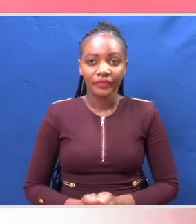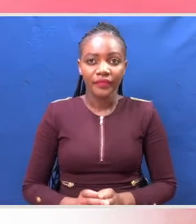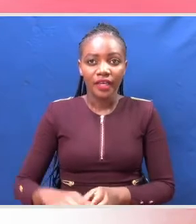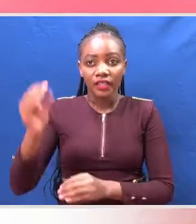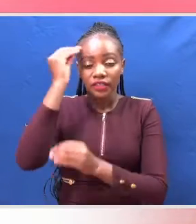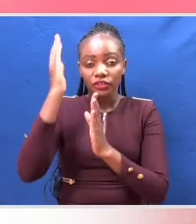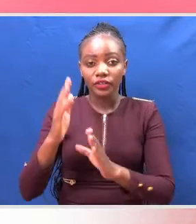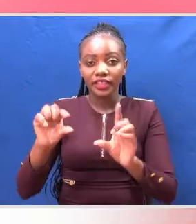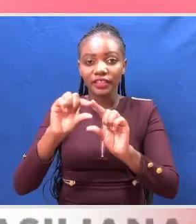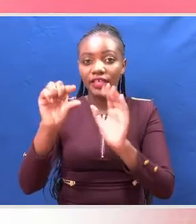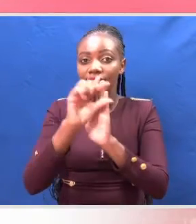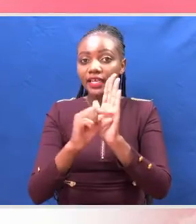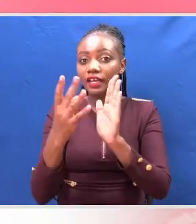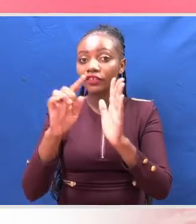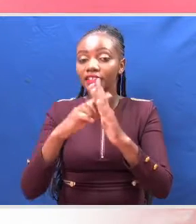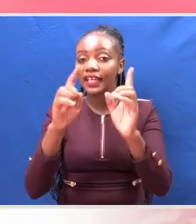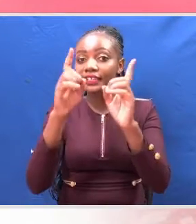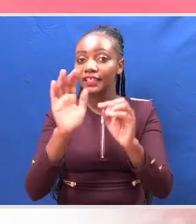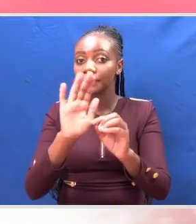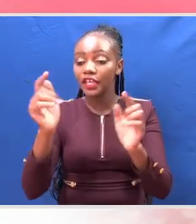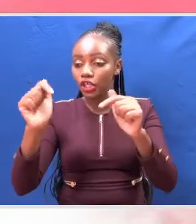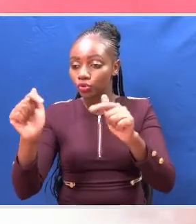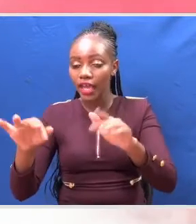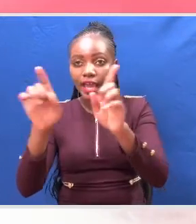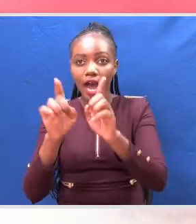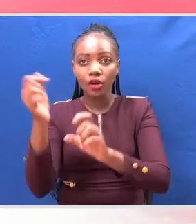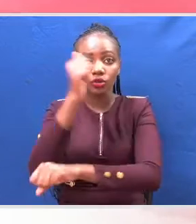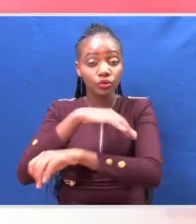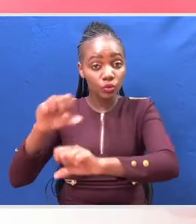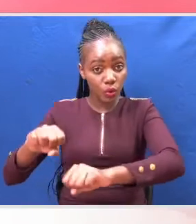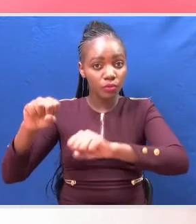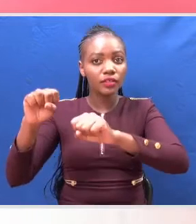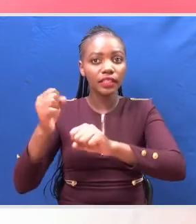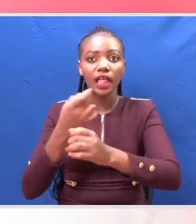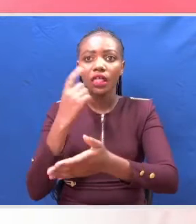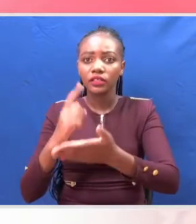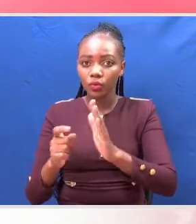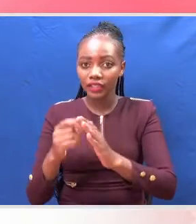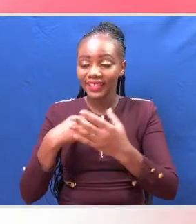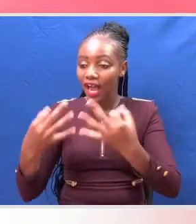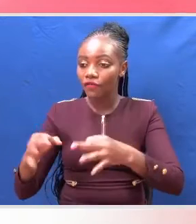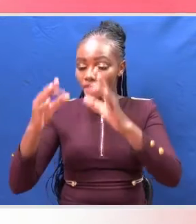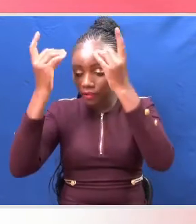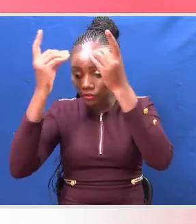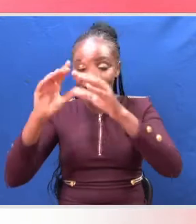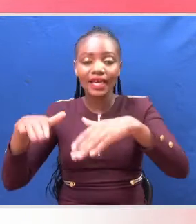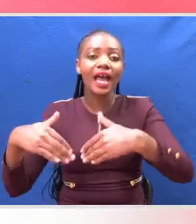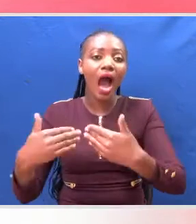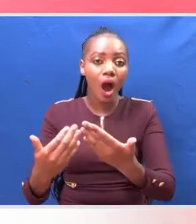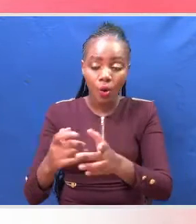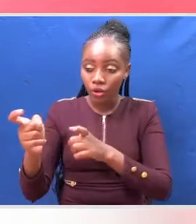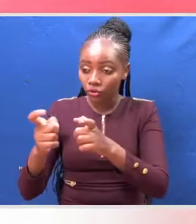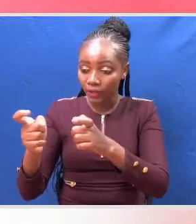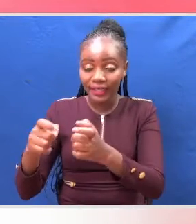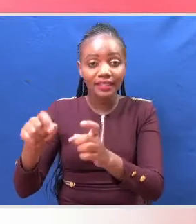Wanafunzi wa gredi ya 4 wameanza mtihani wao leo. Wasimamizi wa shule hata hivyo wana uhuru wa kuamua jinsi watakavyoendesha